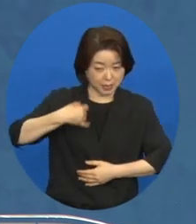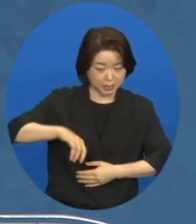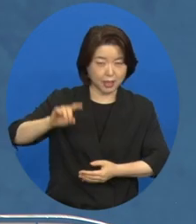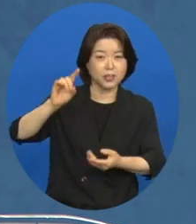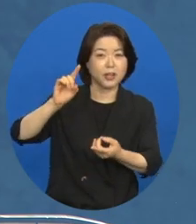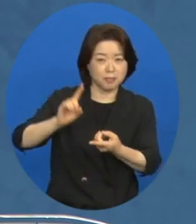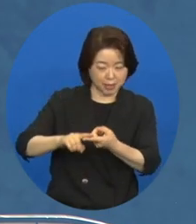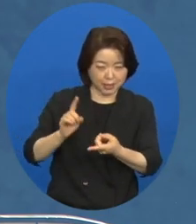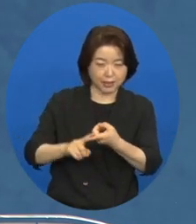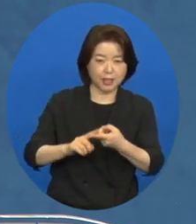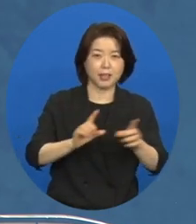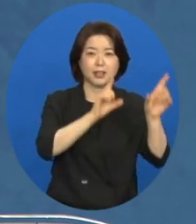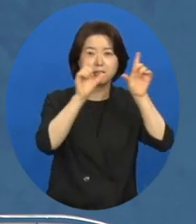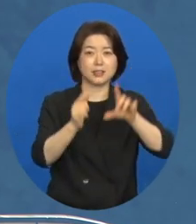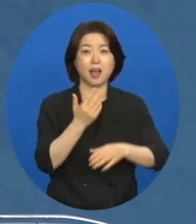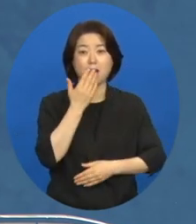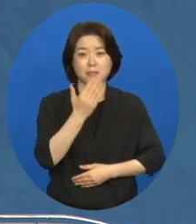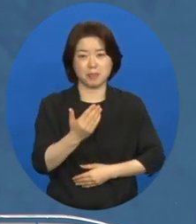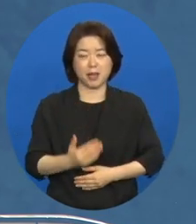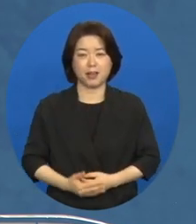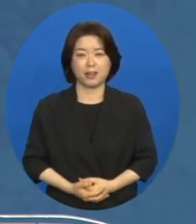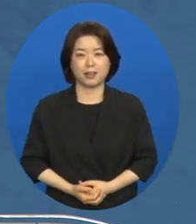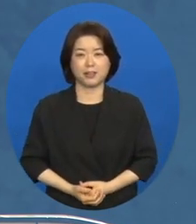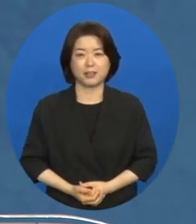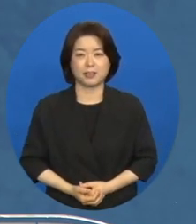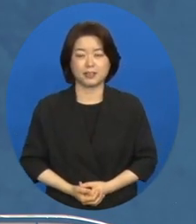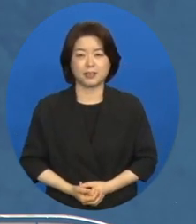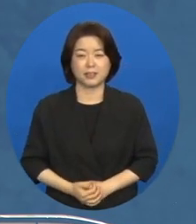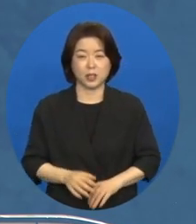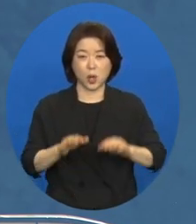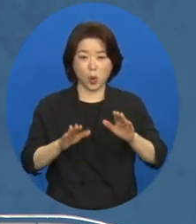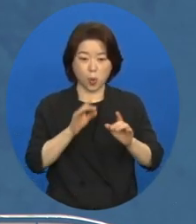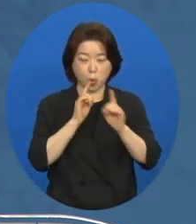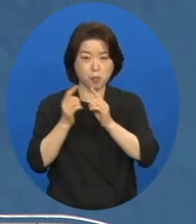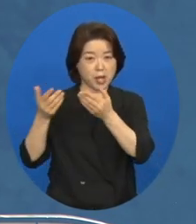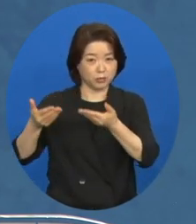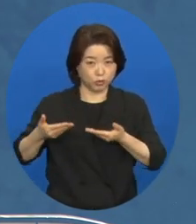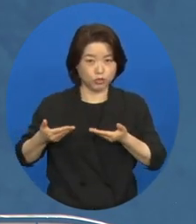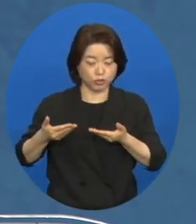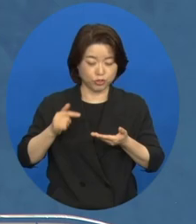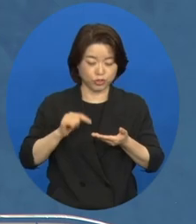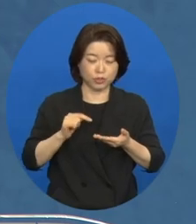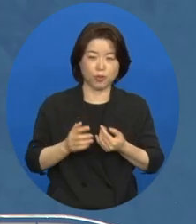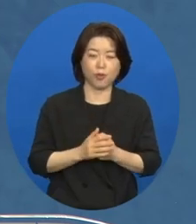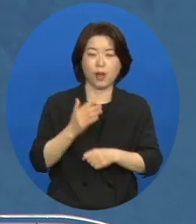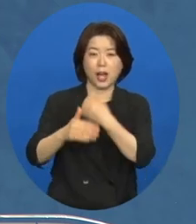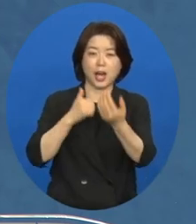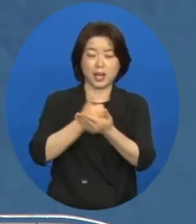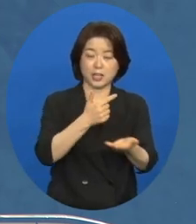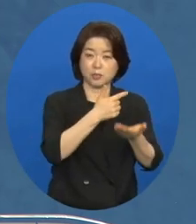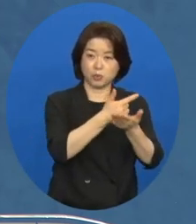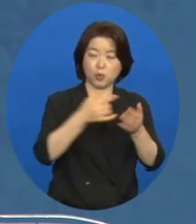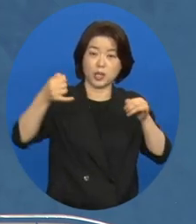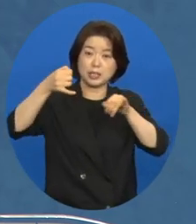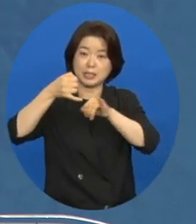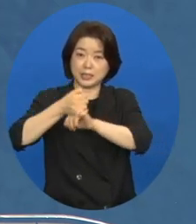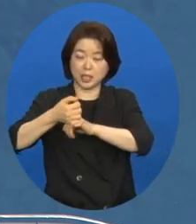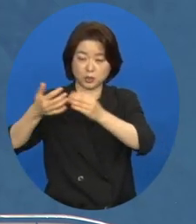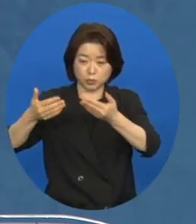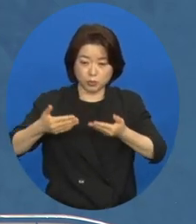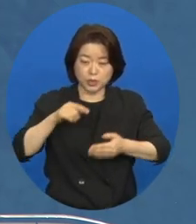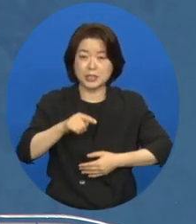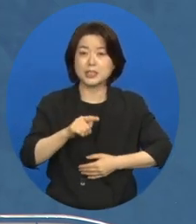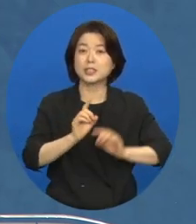살 수가 있는 것이죠. 오늘 말씀이 하나님이 노아와 언약을 맺는